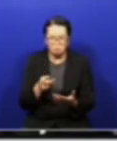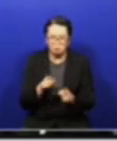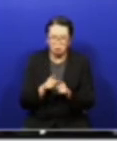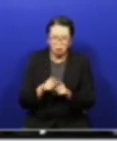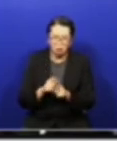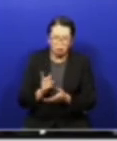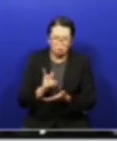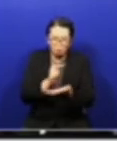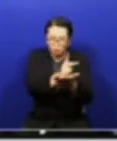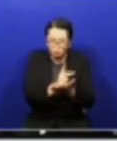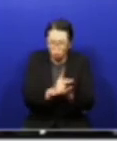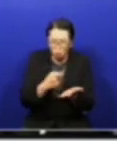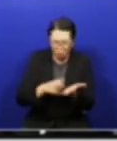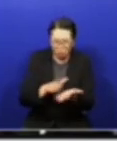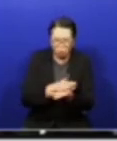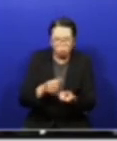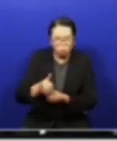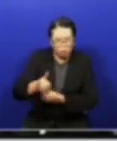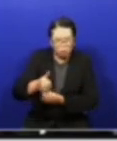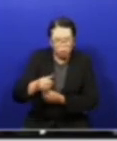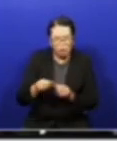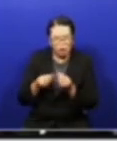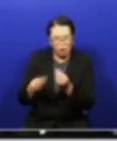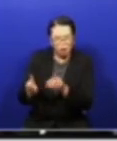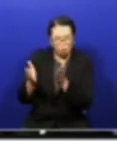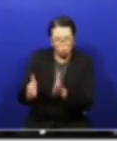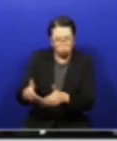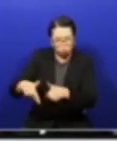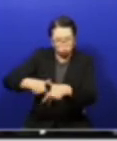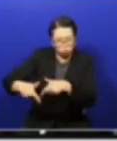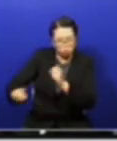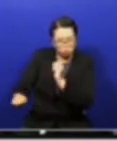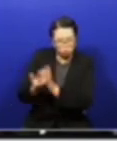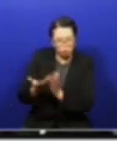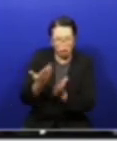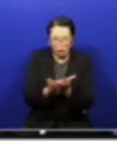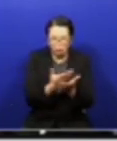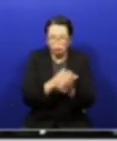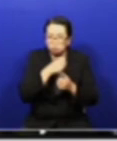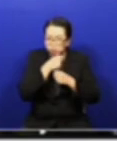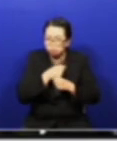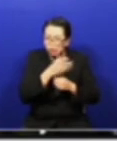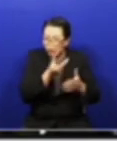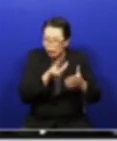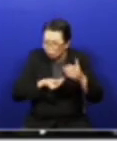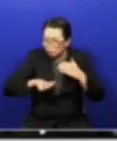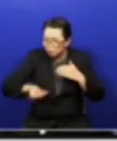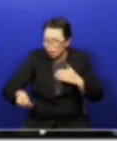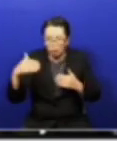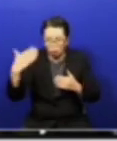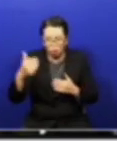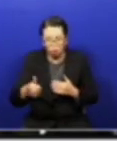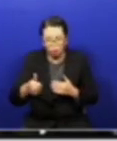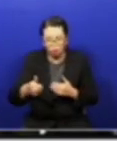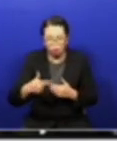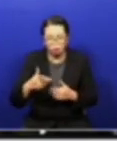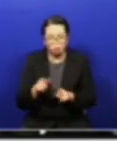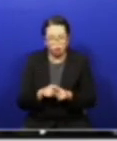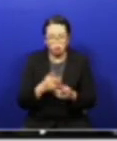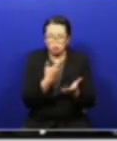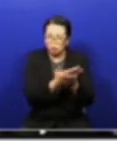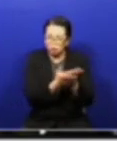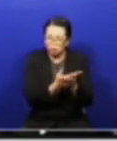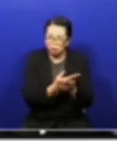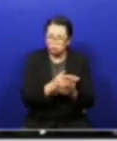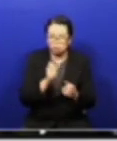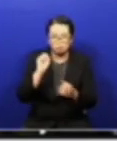แก้ขัดแก้บรรเทาทุกข์ให้กับผู้ประกันตนให้นำเงินชราภาพนี้ไปจ่ายล่วงหน้าก่อนได้ไหมอาจจะเป็นรูปของเงินกู้เงิน